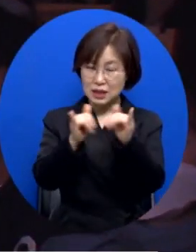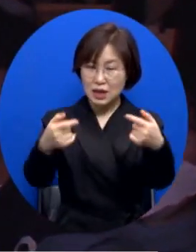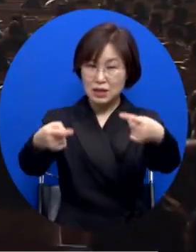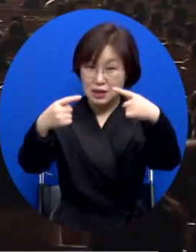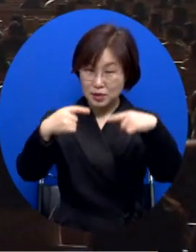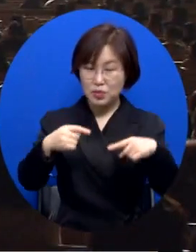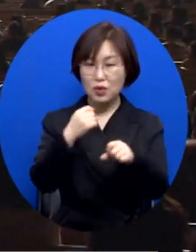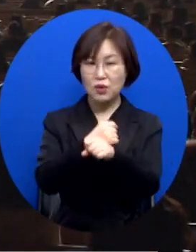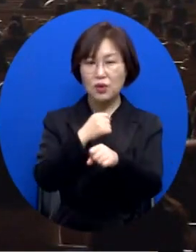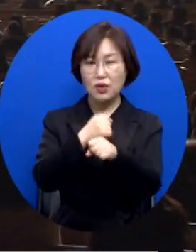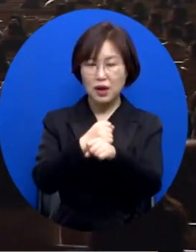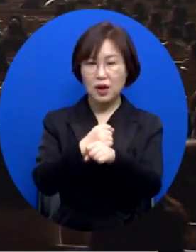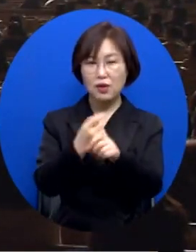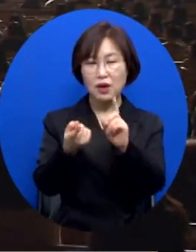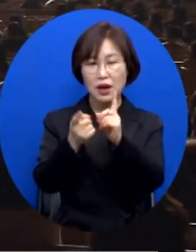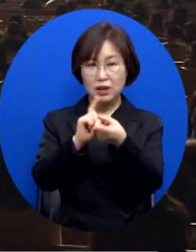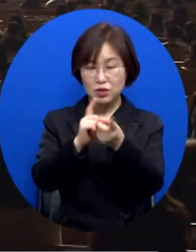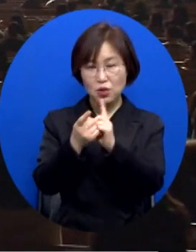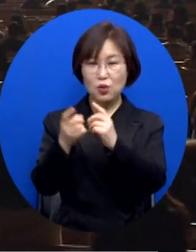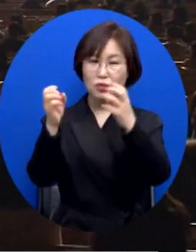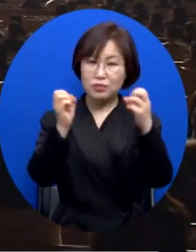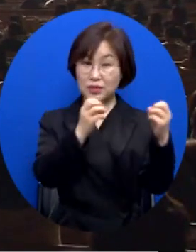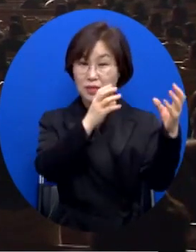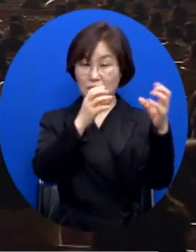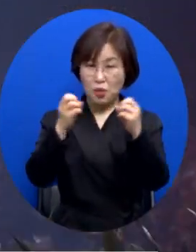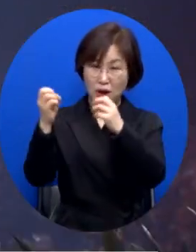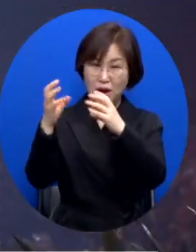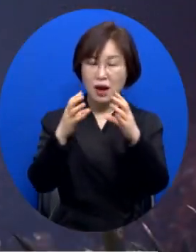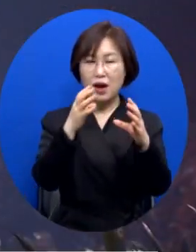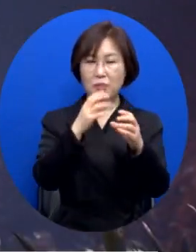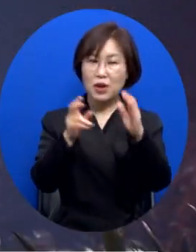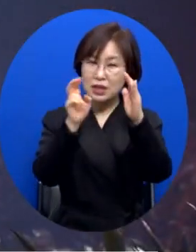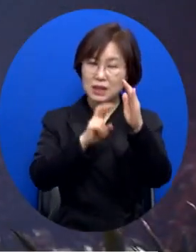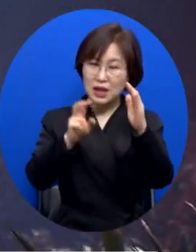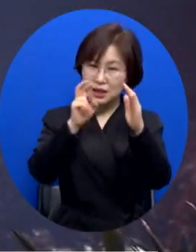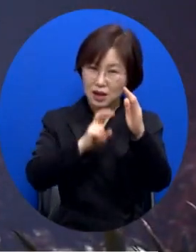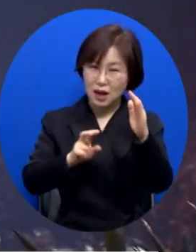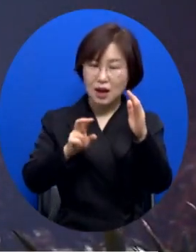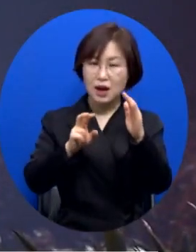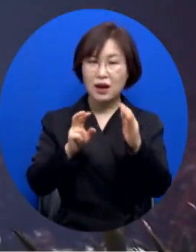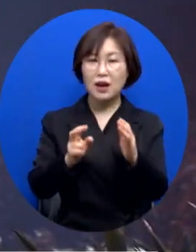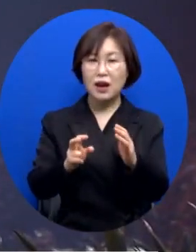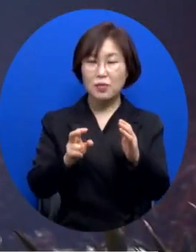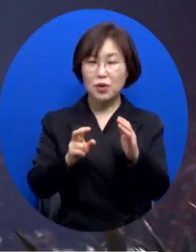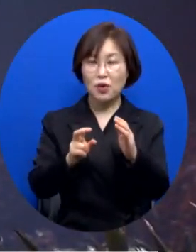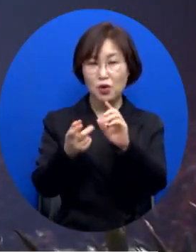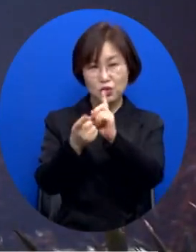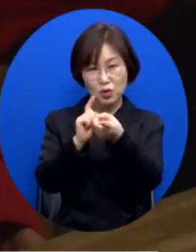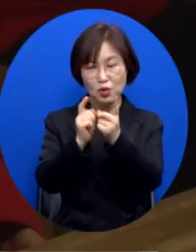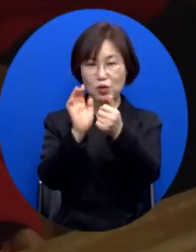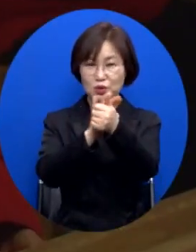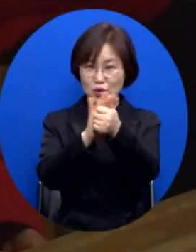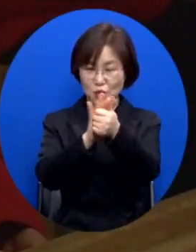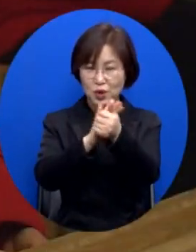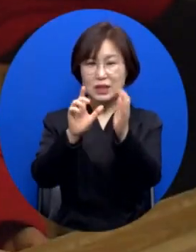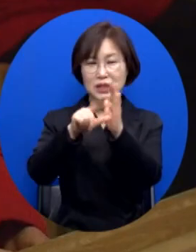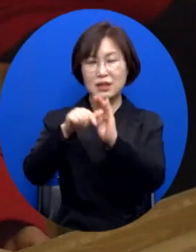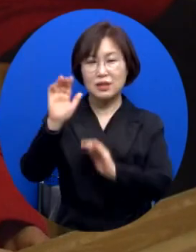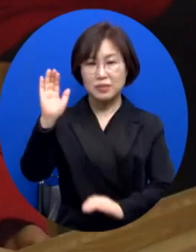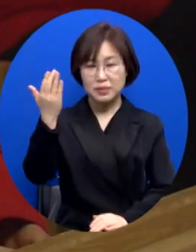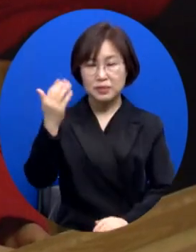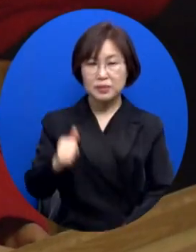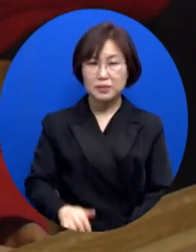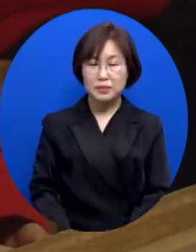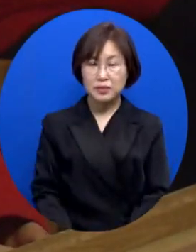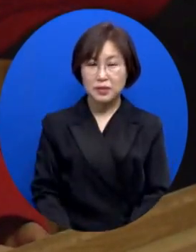있는 문제들을 토크 콘서트 형식으로 공유하고 찬양을 함께하며 서로를 위로했습니다. 또